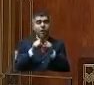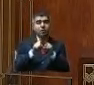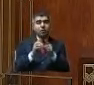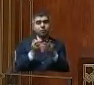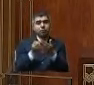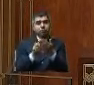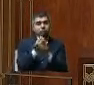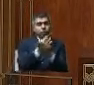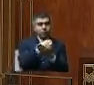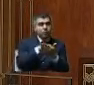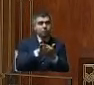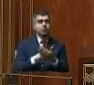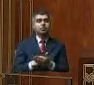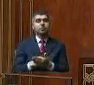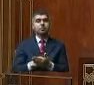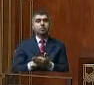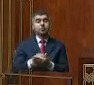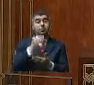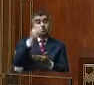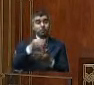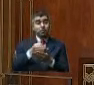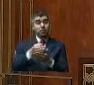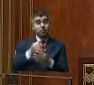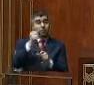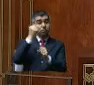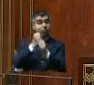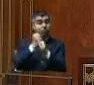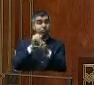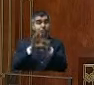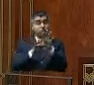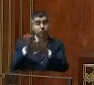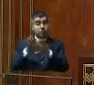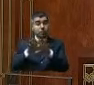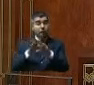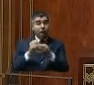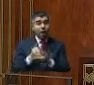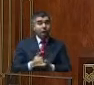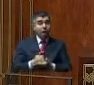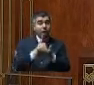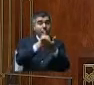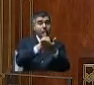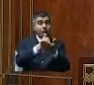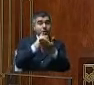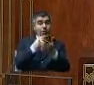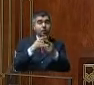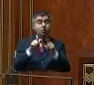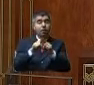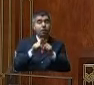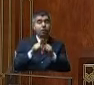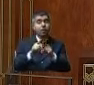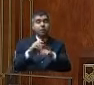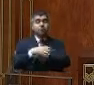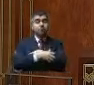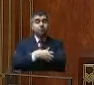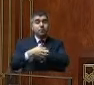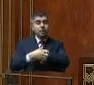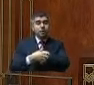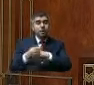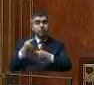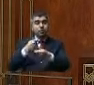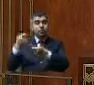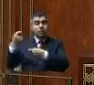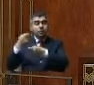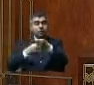للتنفيذ. وعلى صعيد الجهود المالي رفعت الحكومة من حجم الاعتمادات الموجهة للقطاعات الاجتماعية رغم الظرفية